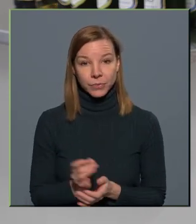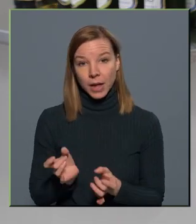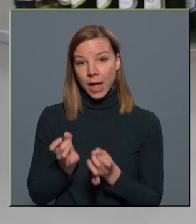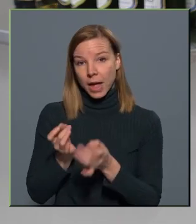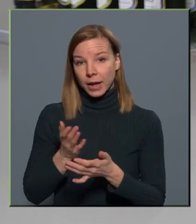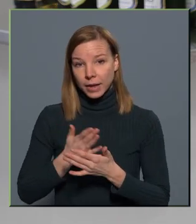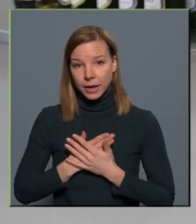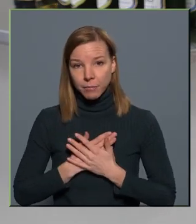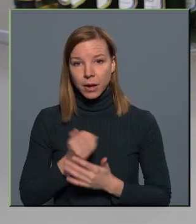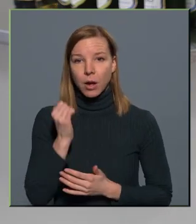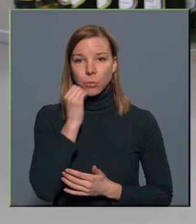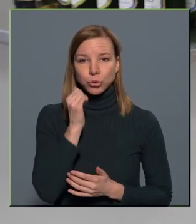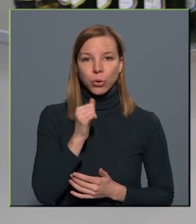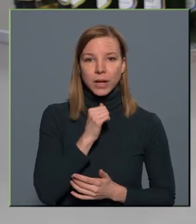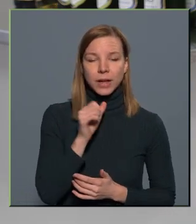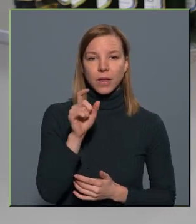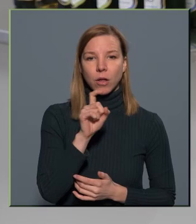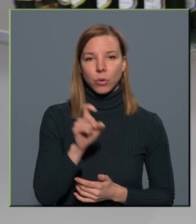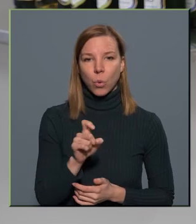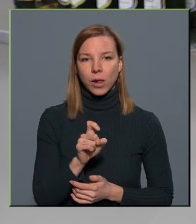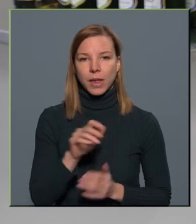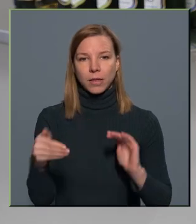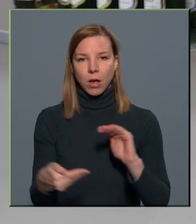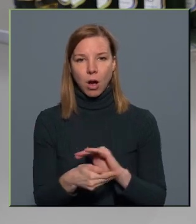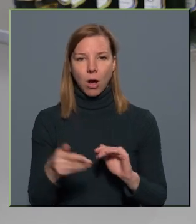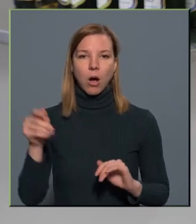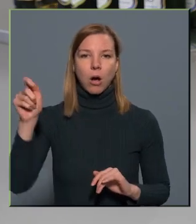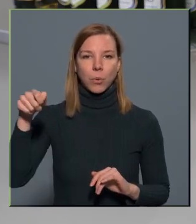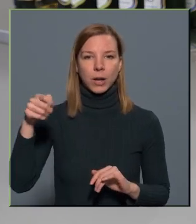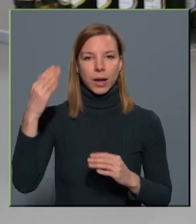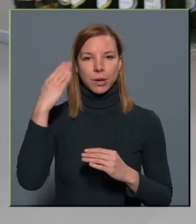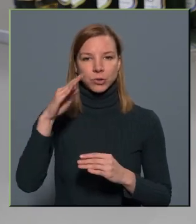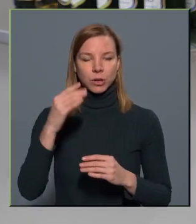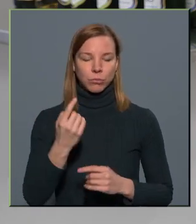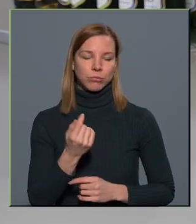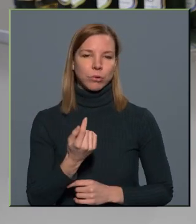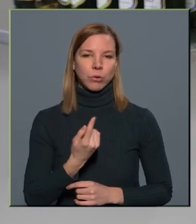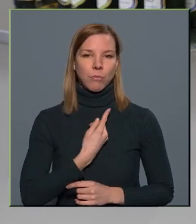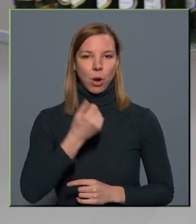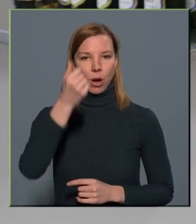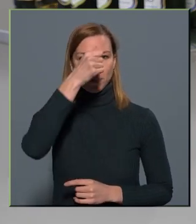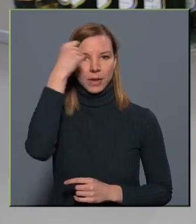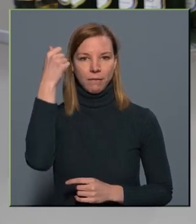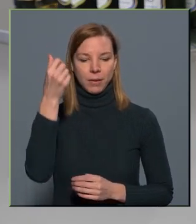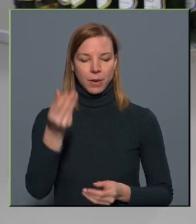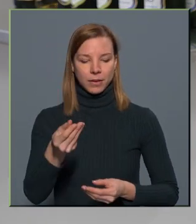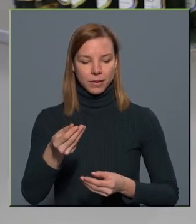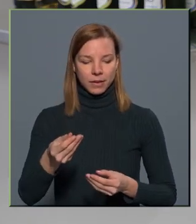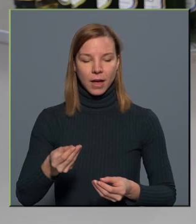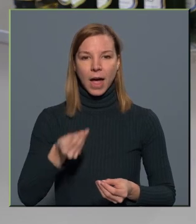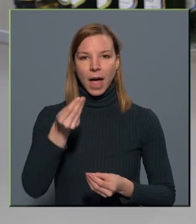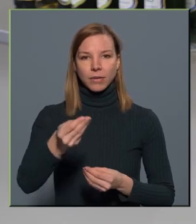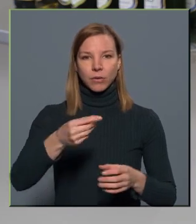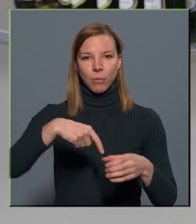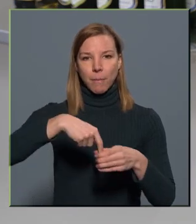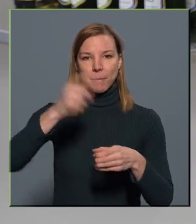Zoltán alpolgármester úr és a magam nevében átnyújtsam ezeket a pezsgőket.